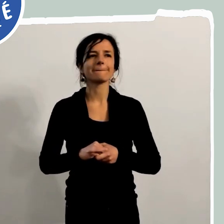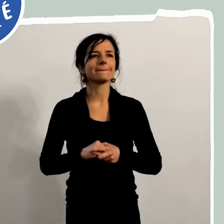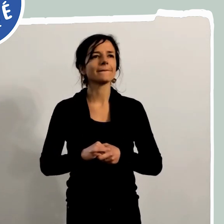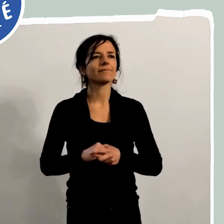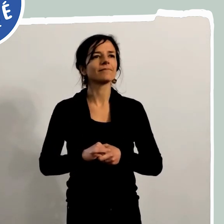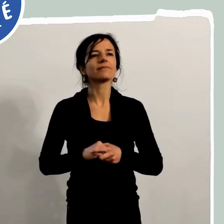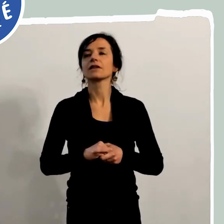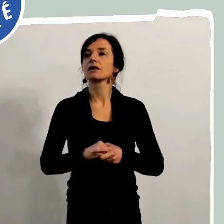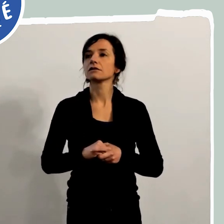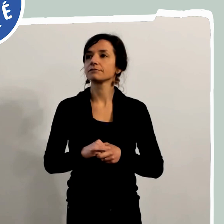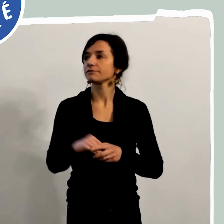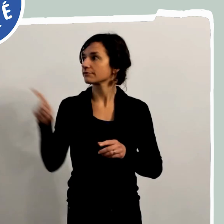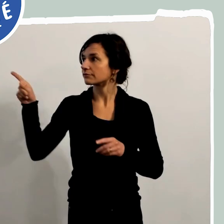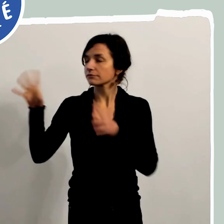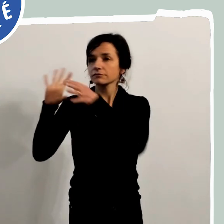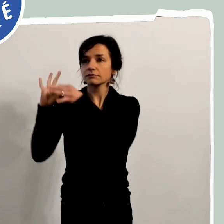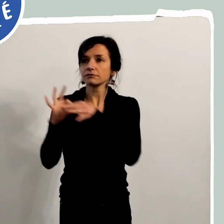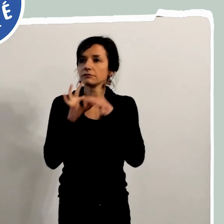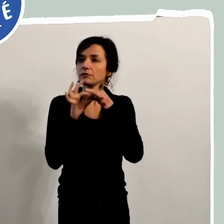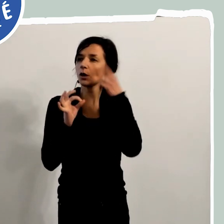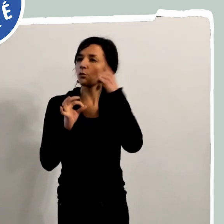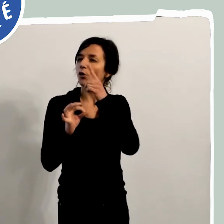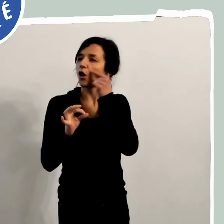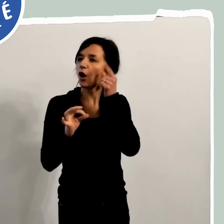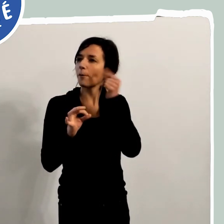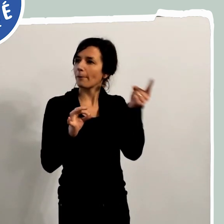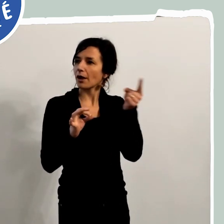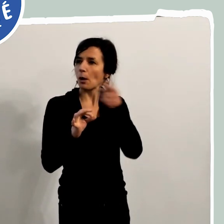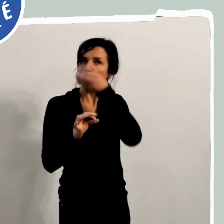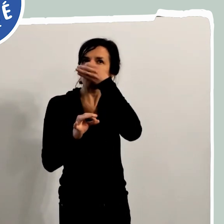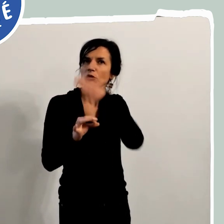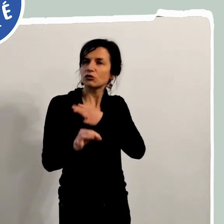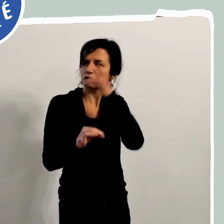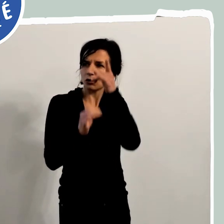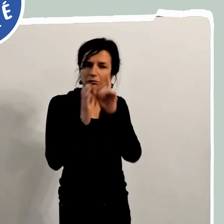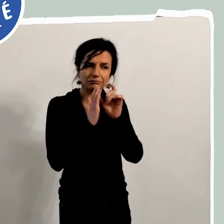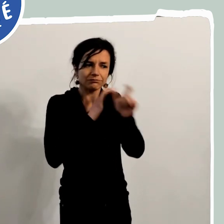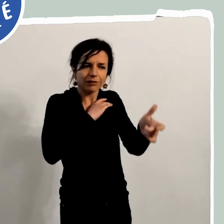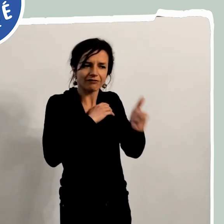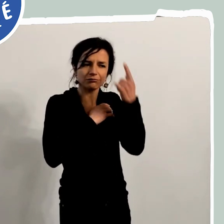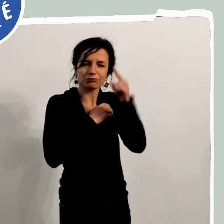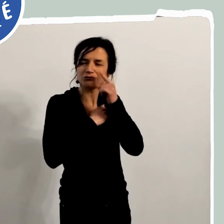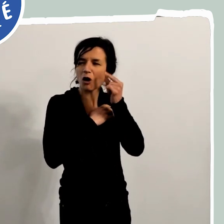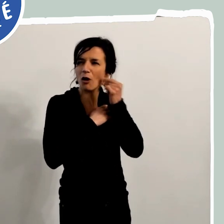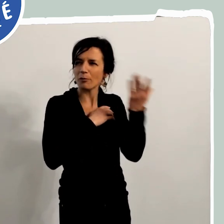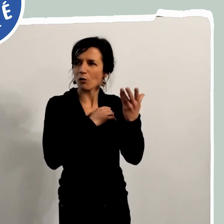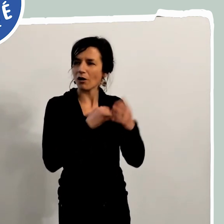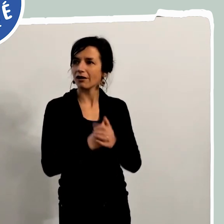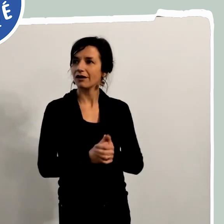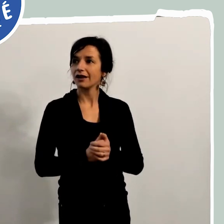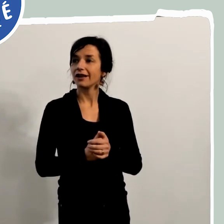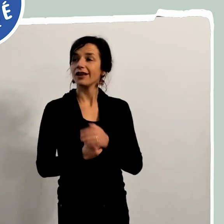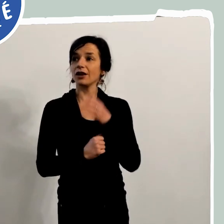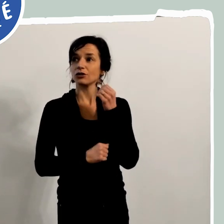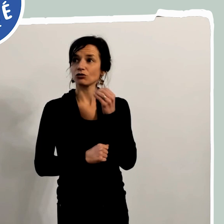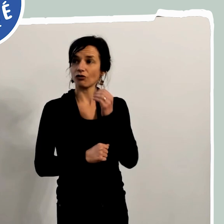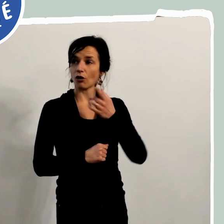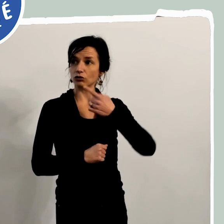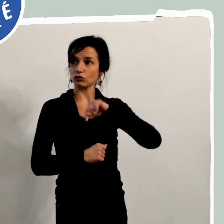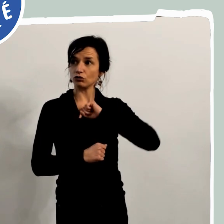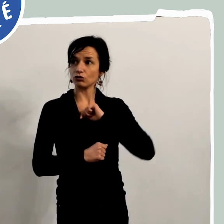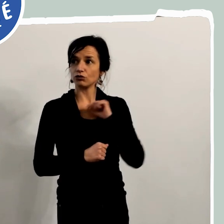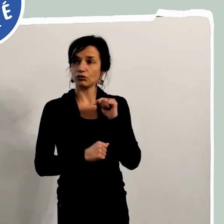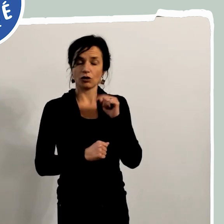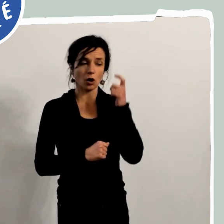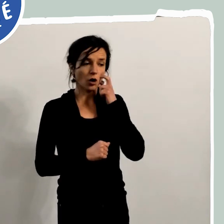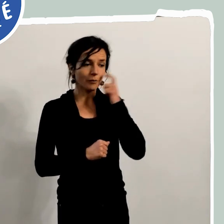Je vais compléter sur les études épidémiologiques sur l'homme. Voilà l'impact des polluants sur l'homme. Ce qui est compliqué, c'est les études